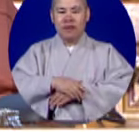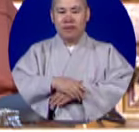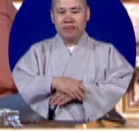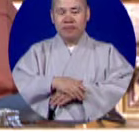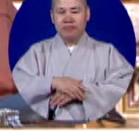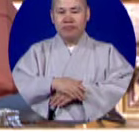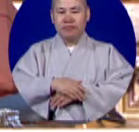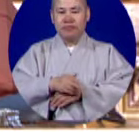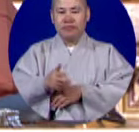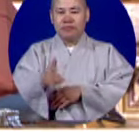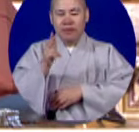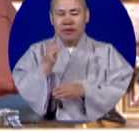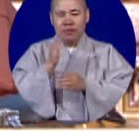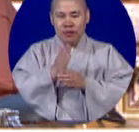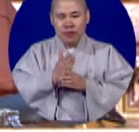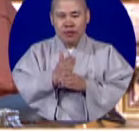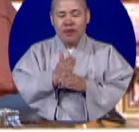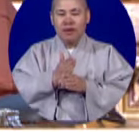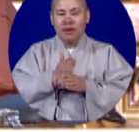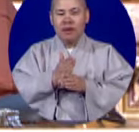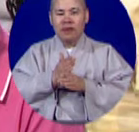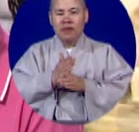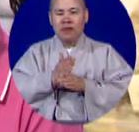그래서 이 바라밀 중에